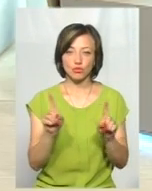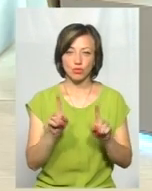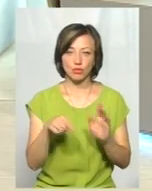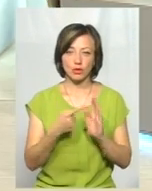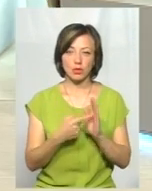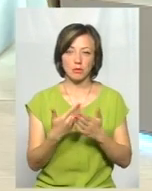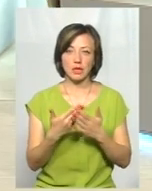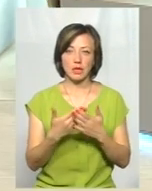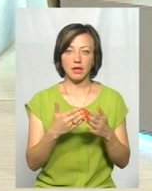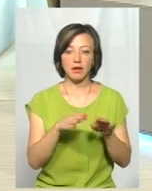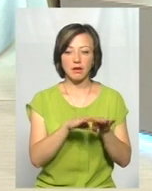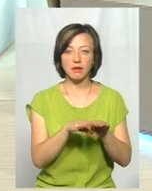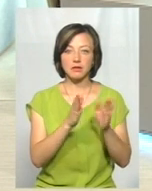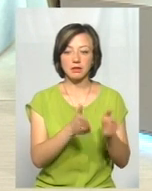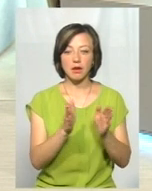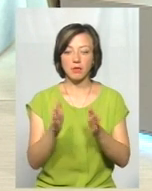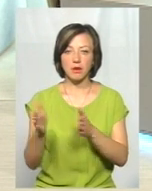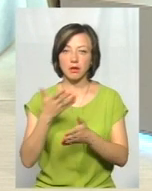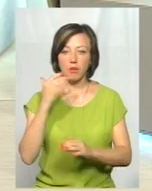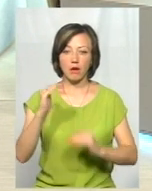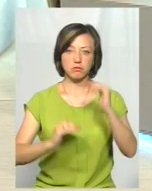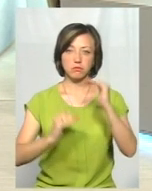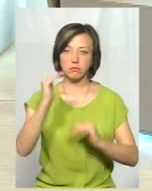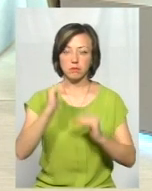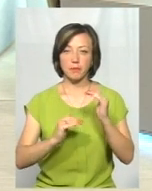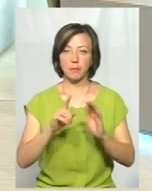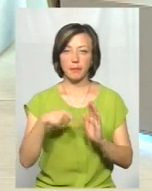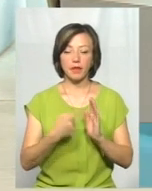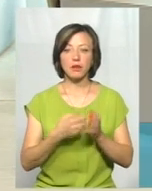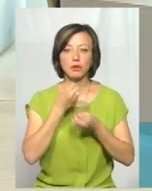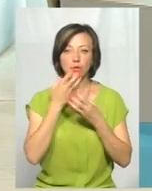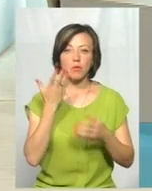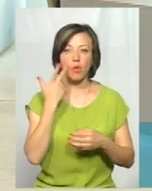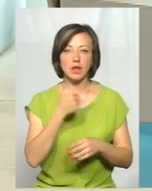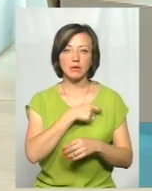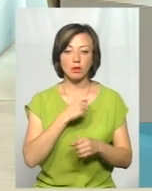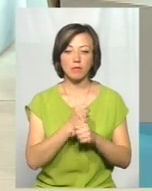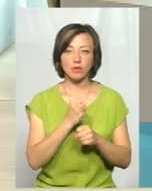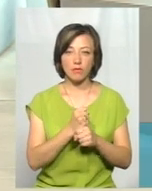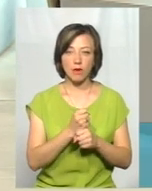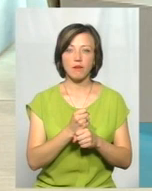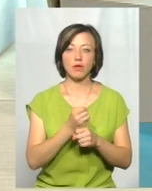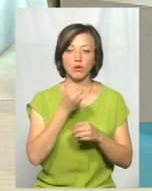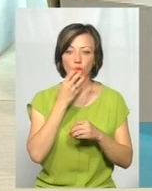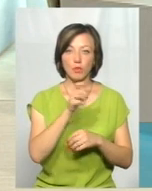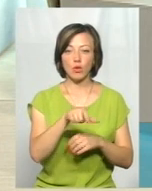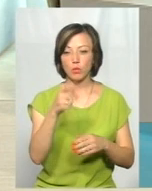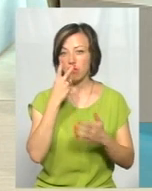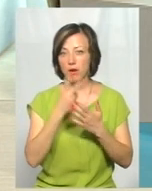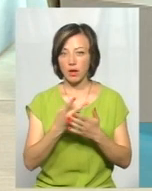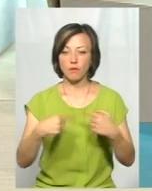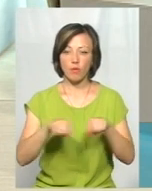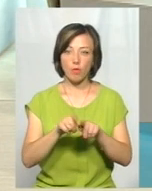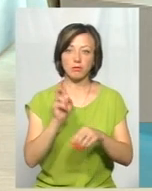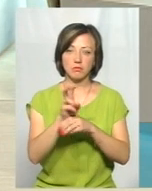те, що от рівно там немає якихось... Ну, добре, коли депутат працював добре, і виборця його бачив в окрузі,